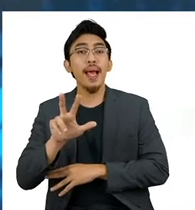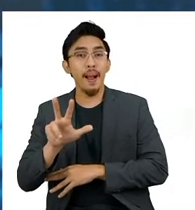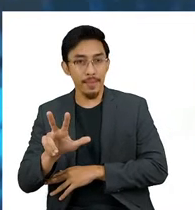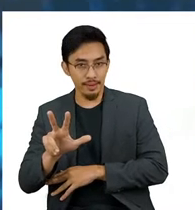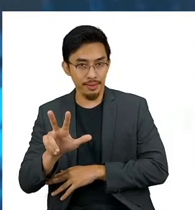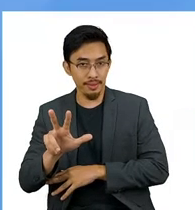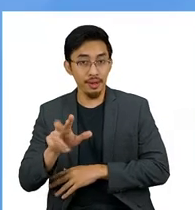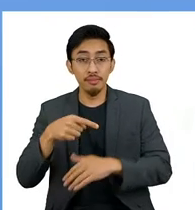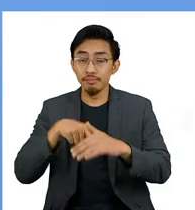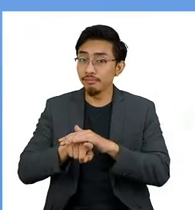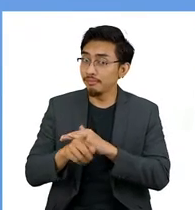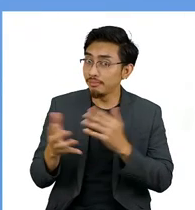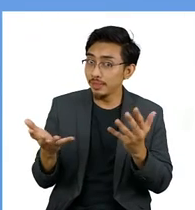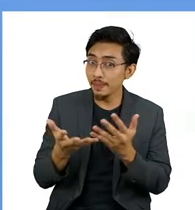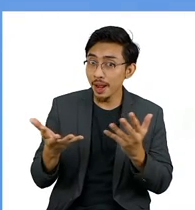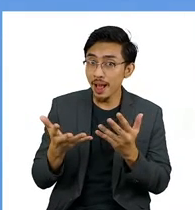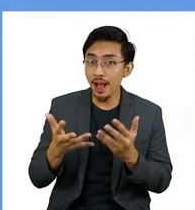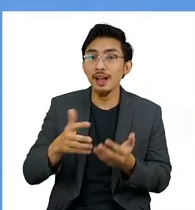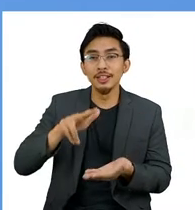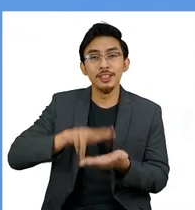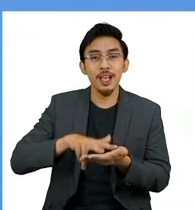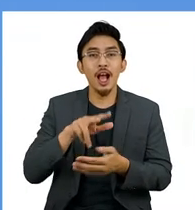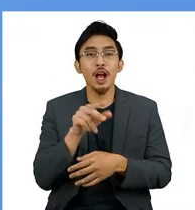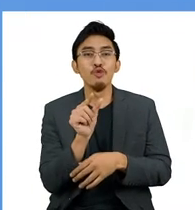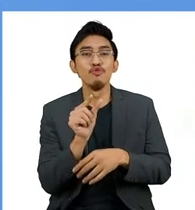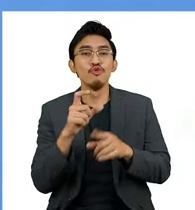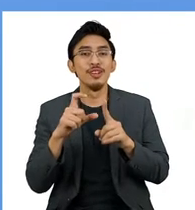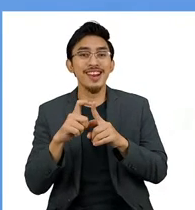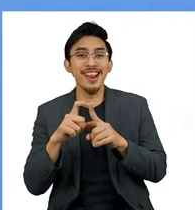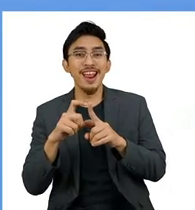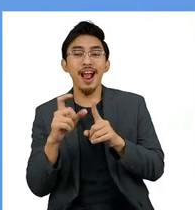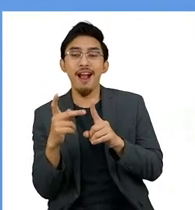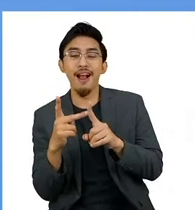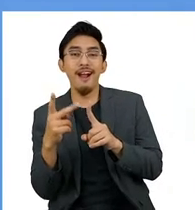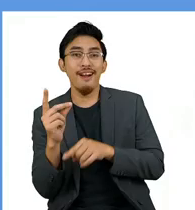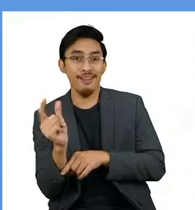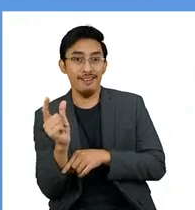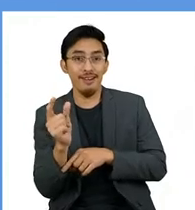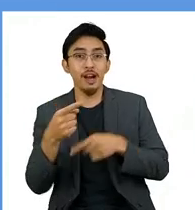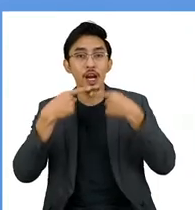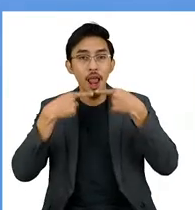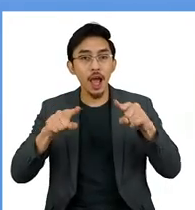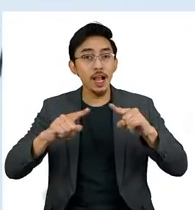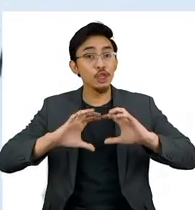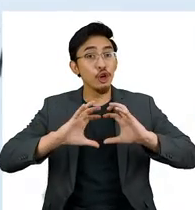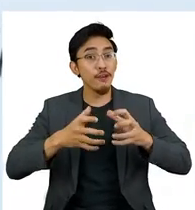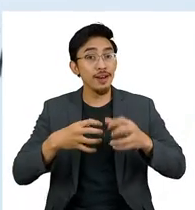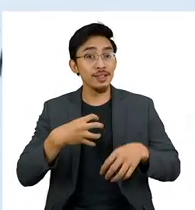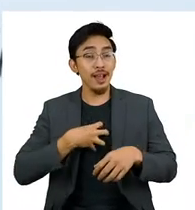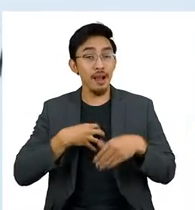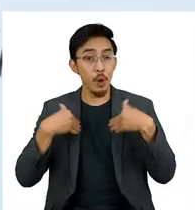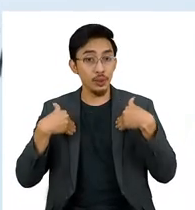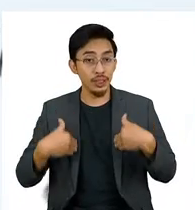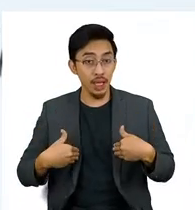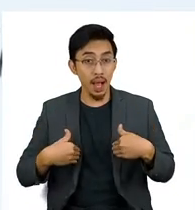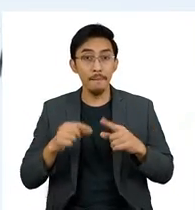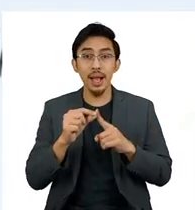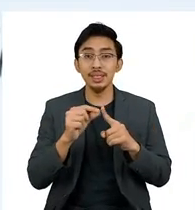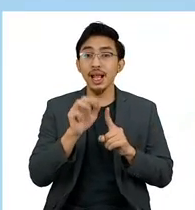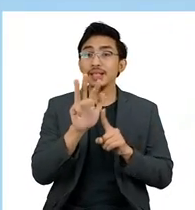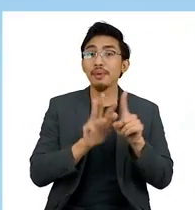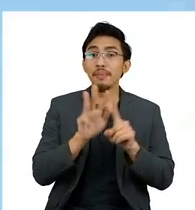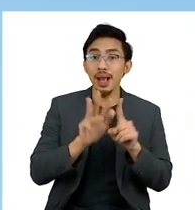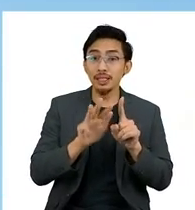1948 melalui Universal Declaration of Human Rights atau UDHR atau Deklarasi Universal Hak Asasi